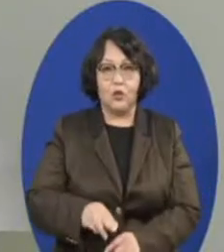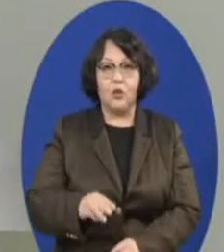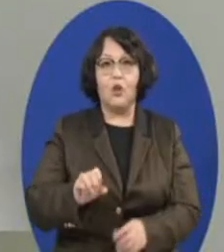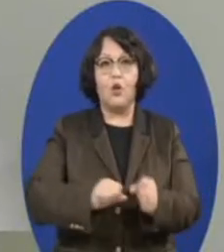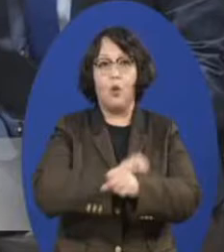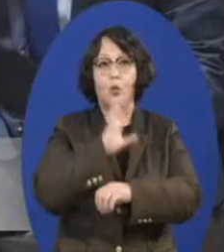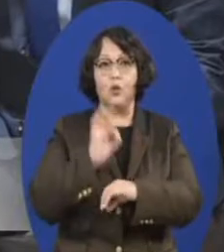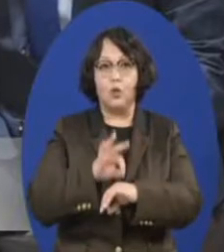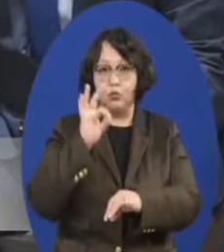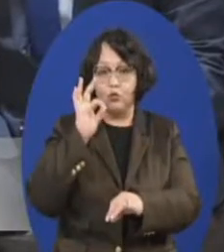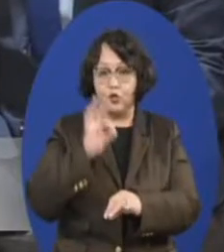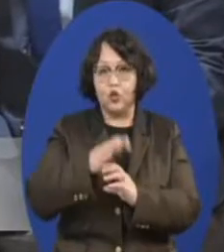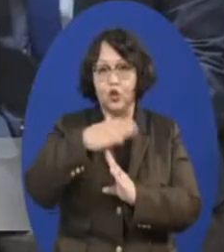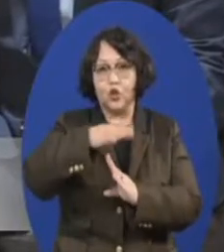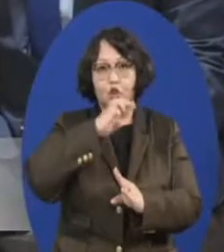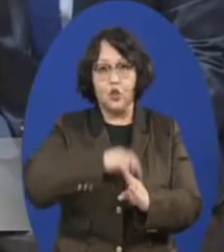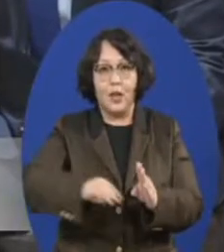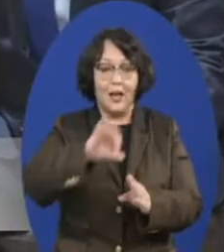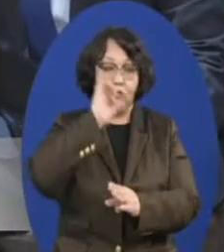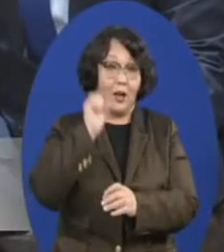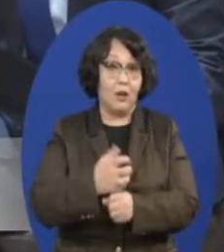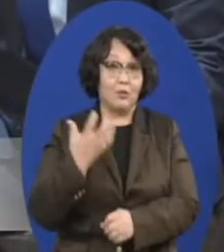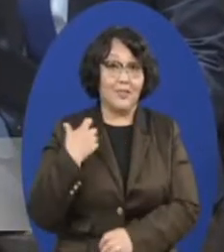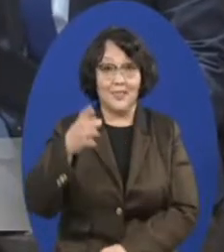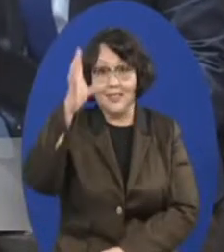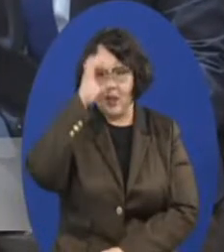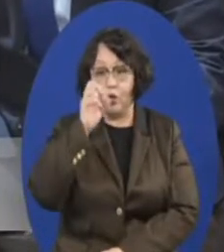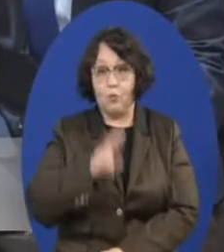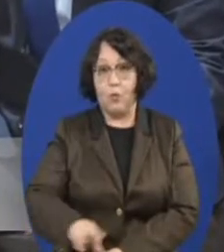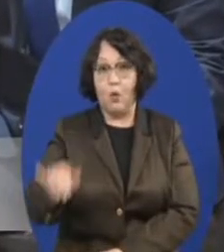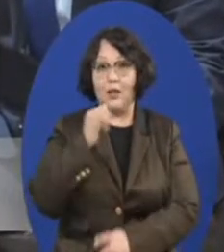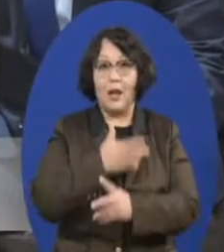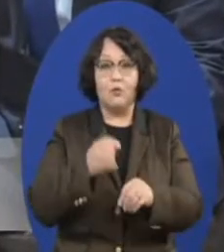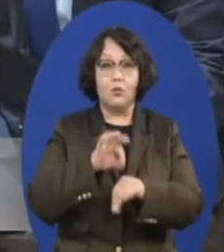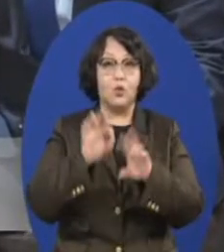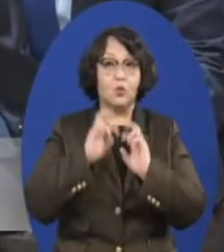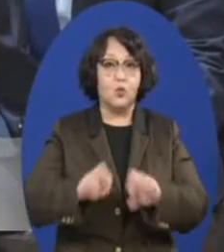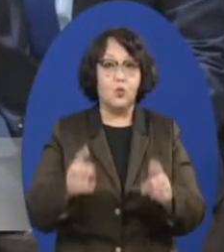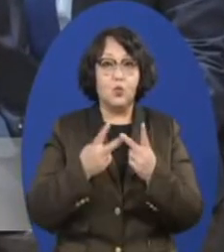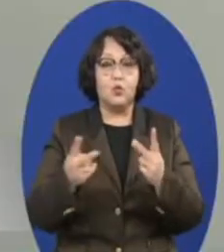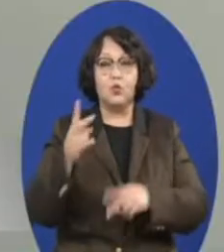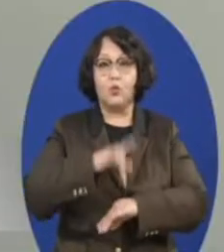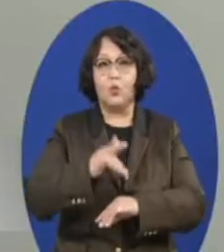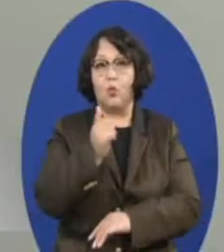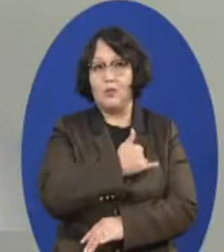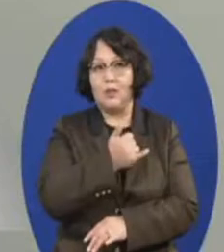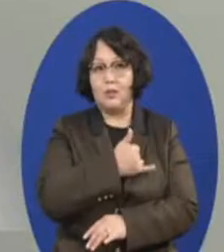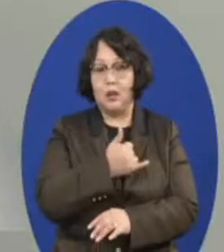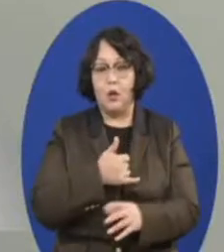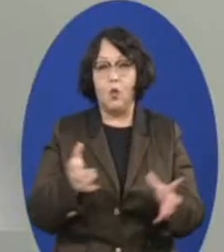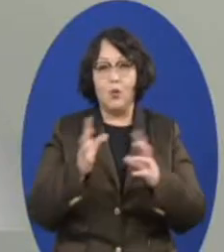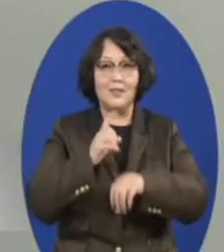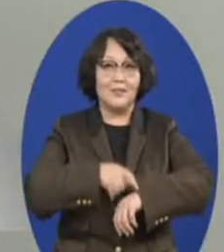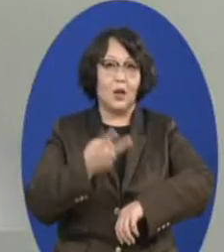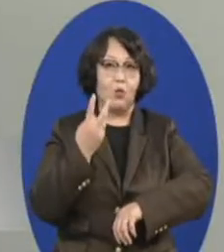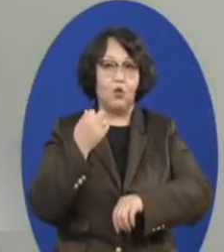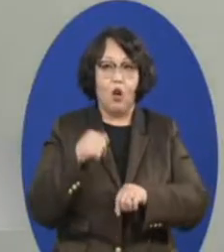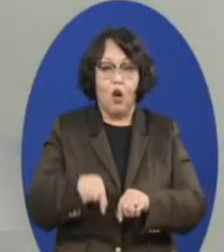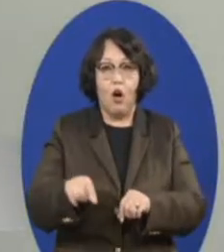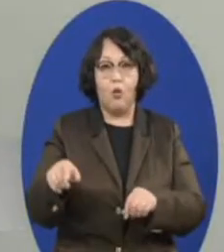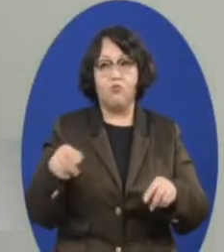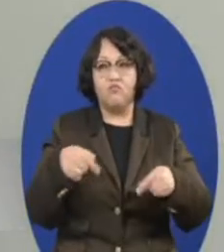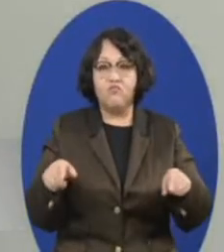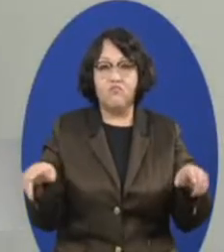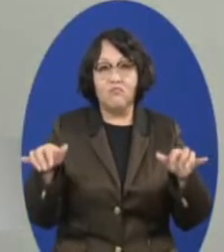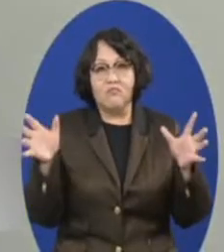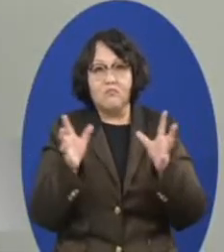босголт, COVID-19 цар тахалтай тэмцэх асуудал хариуцсан сайд болон Японы халдварт өвчин судлалын үндэсний төвийн удирдлагтай уулзсан. Цагийн тулгымцсан